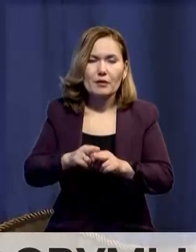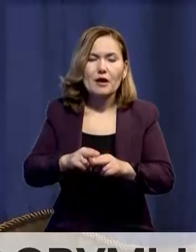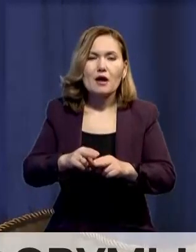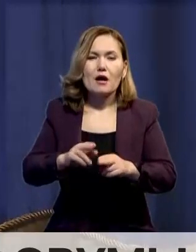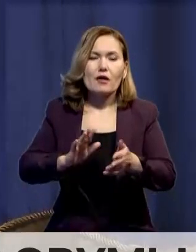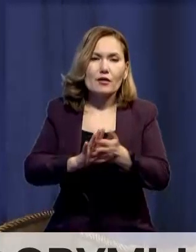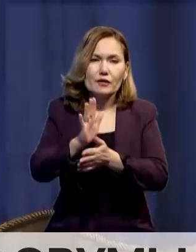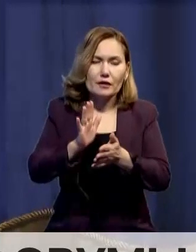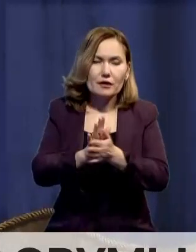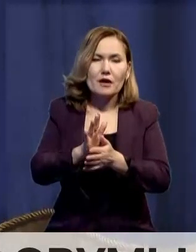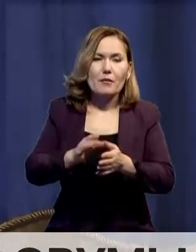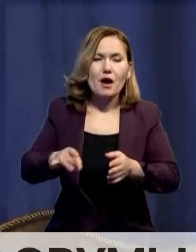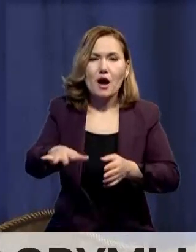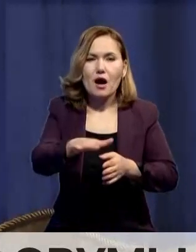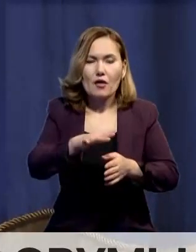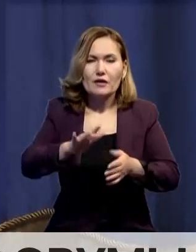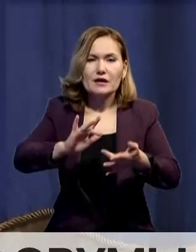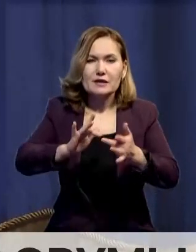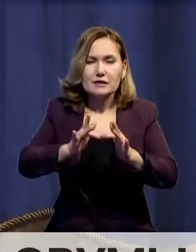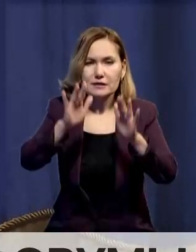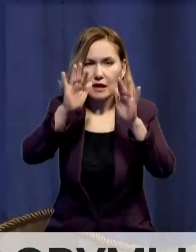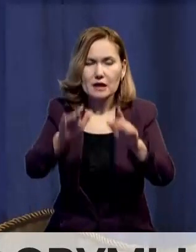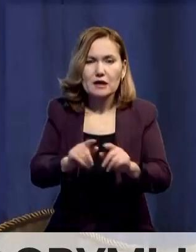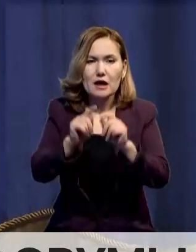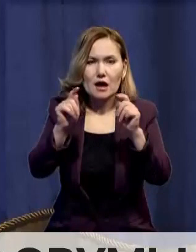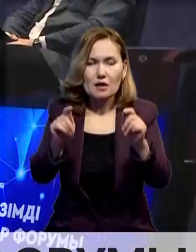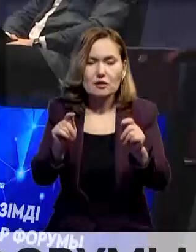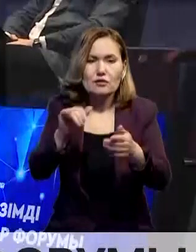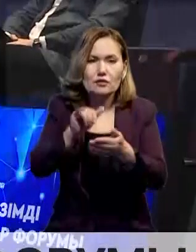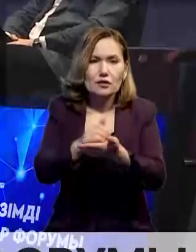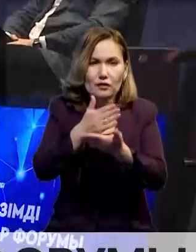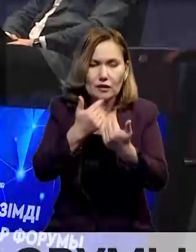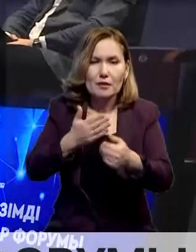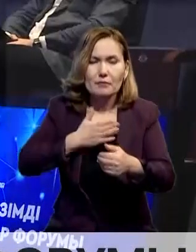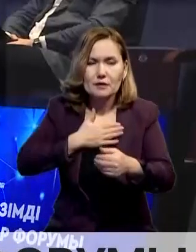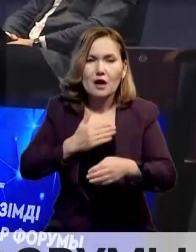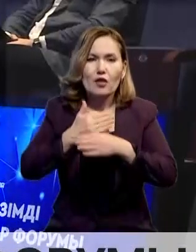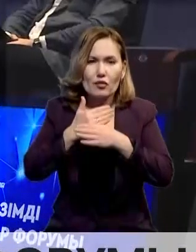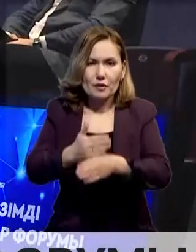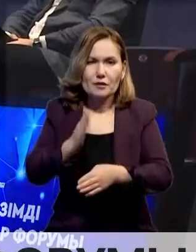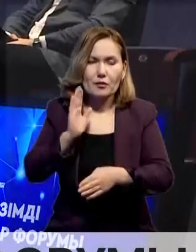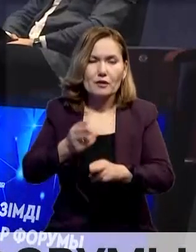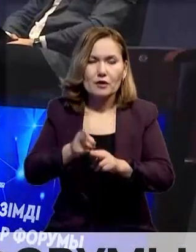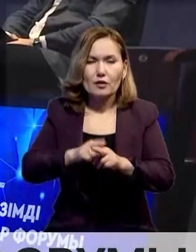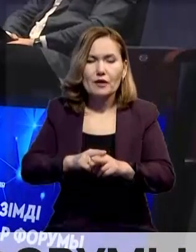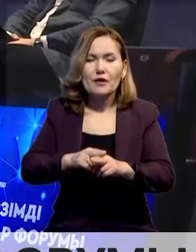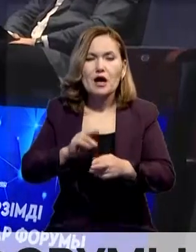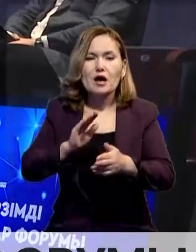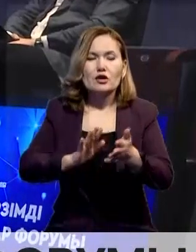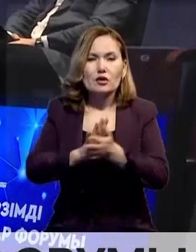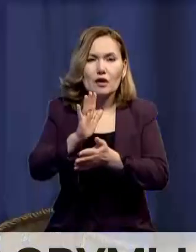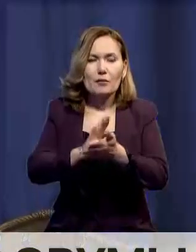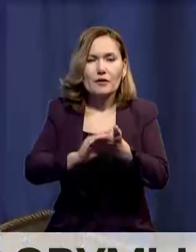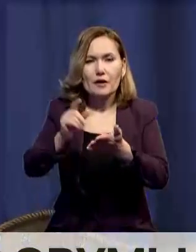кейбір аудандық газеттердің сайттарын жасап беруге біз қолдау көрсетеміз. Өңірлік газет журнал қызметкерлерінің біліктілігін шыңдау